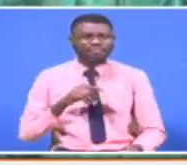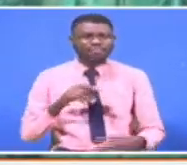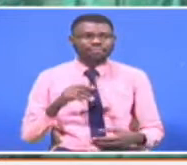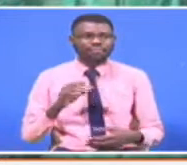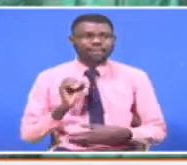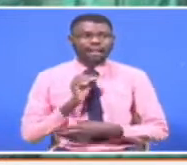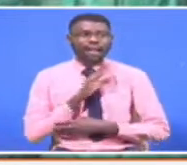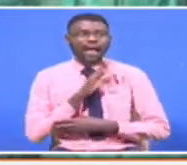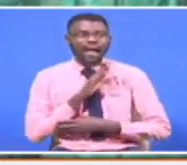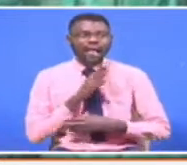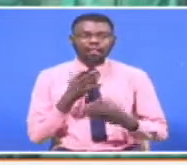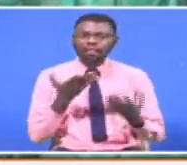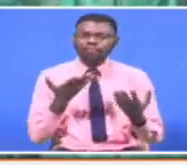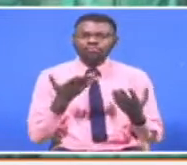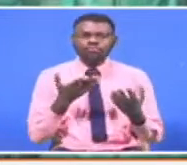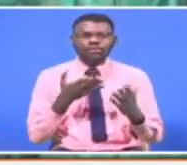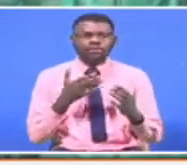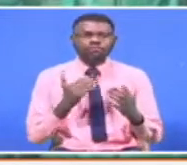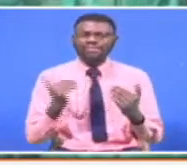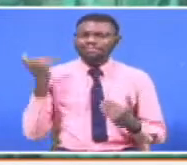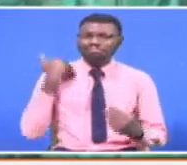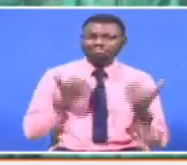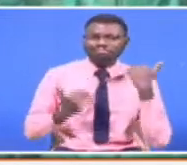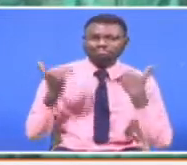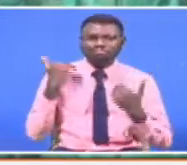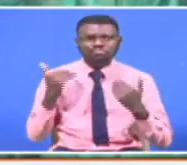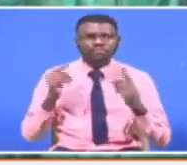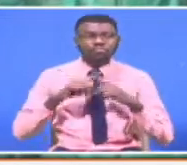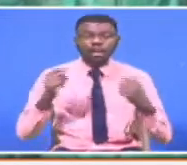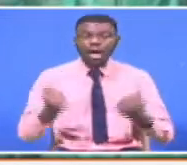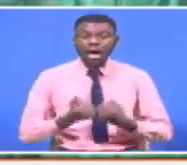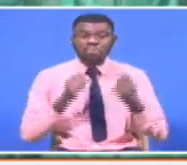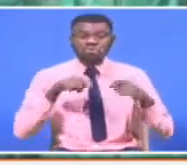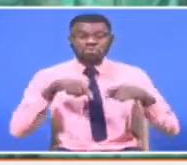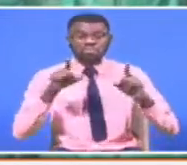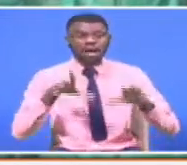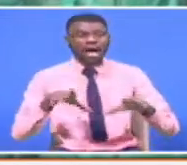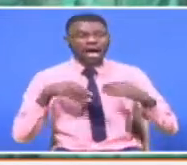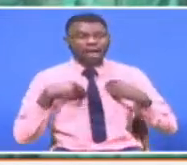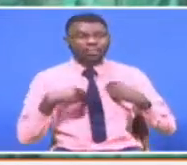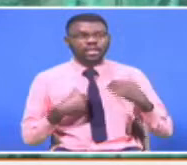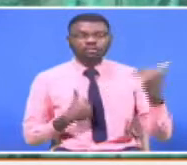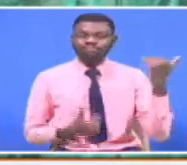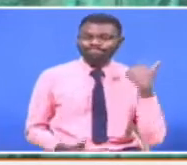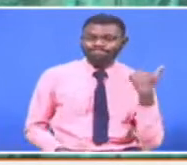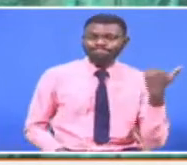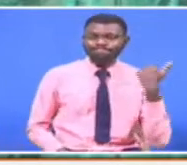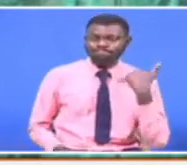to distract you, if you get distracted, we'll blame your regime.